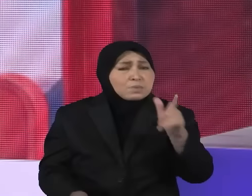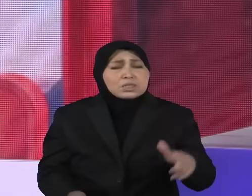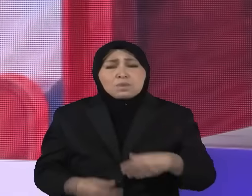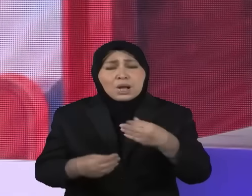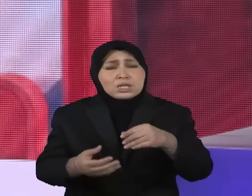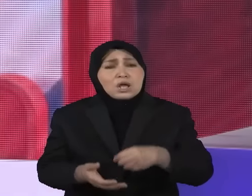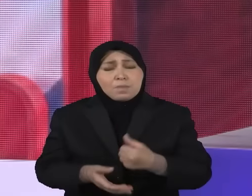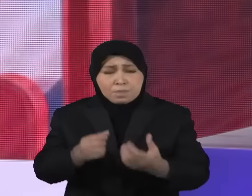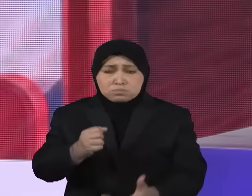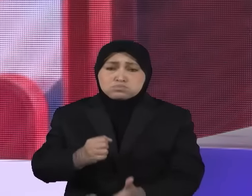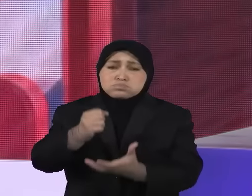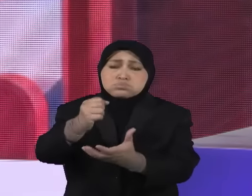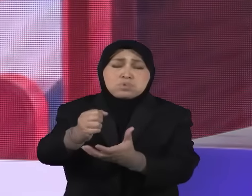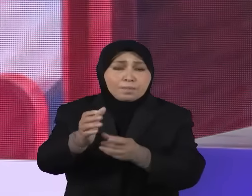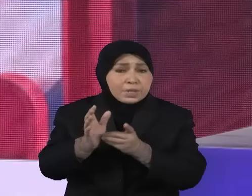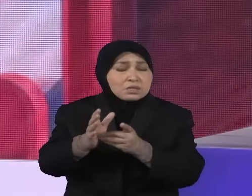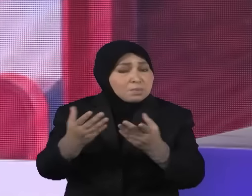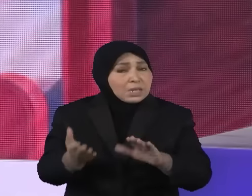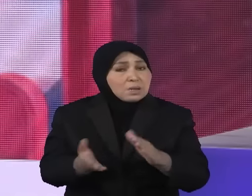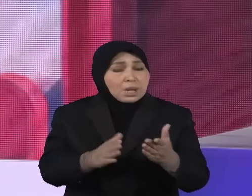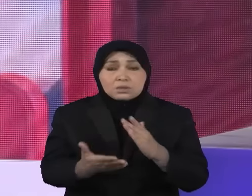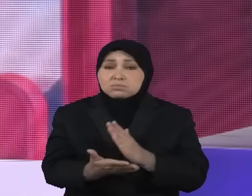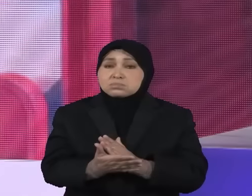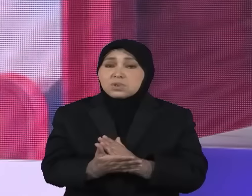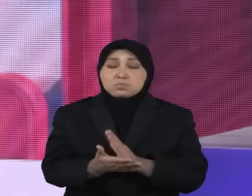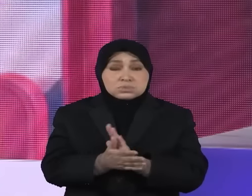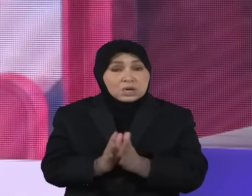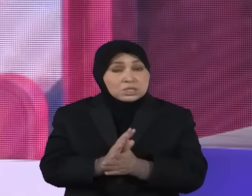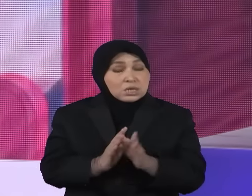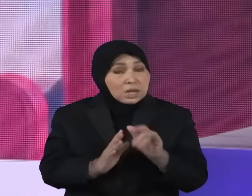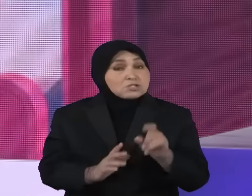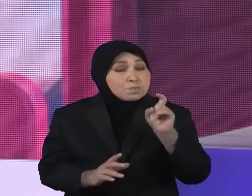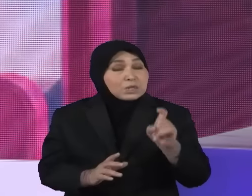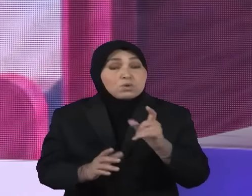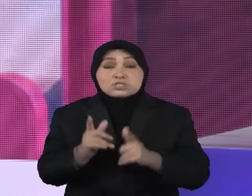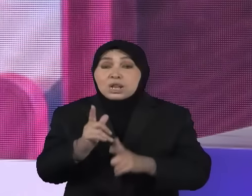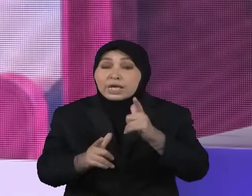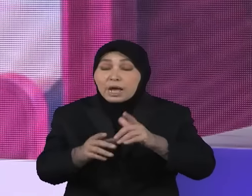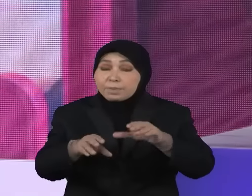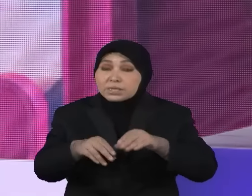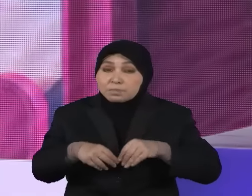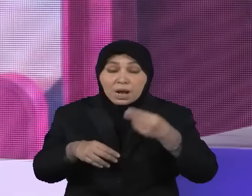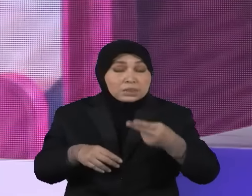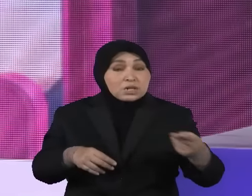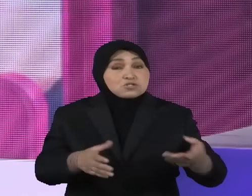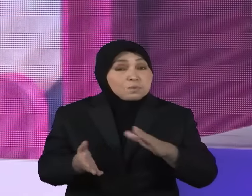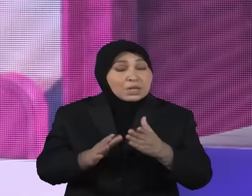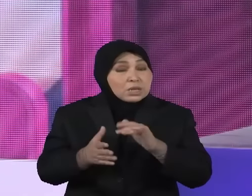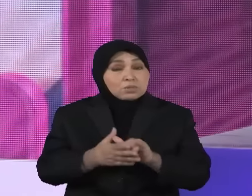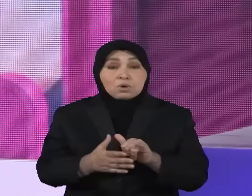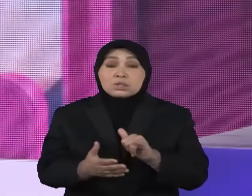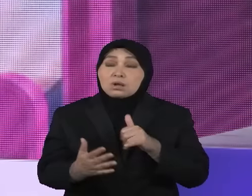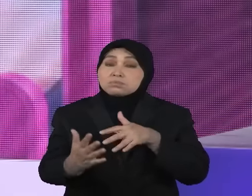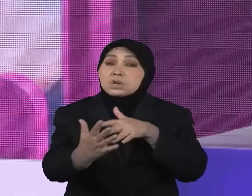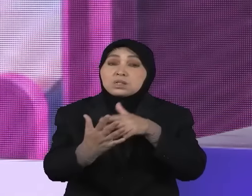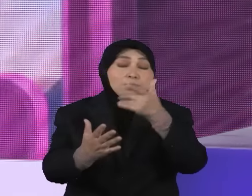fund ataupun dana, tetapi selepas dia mati terhenti, maka yang sepatutnya layak menerima harta si mati itu